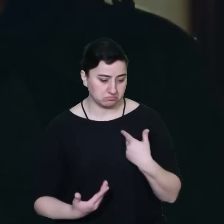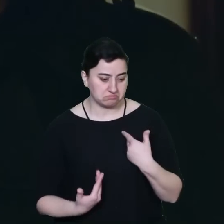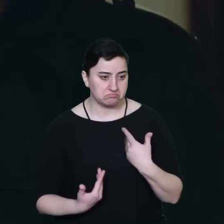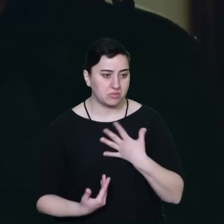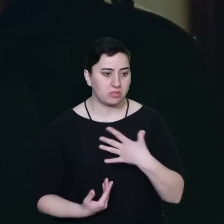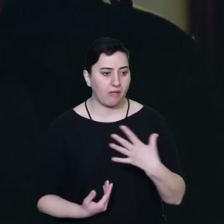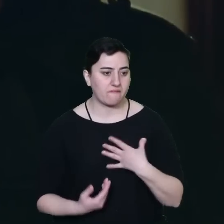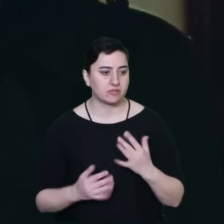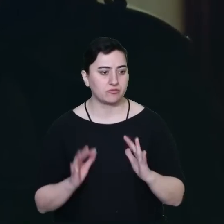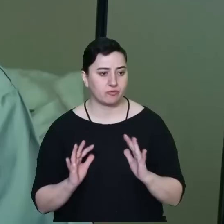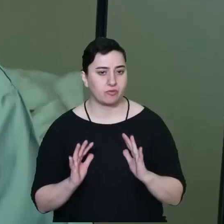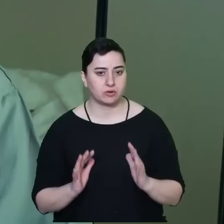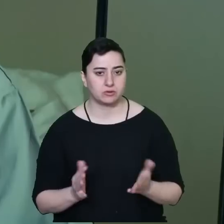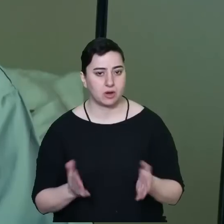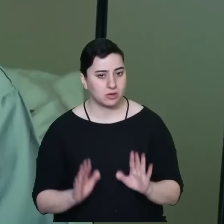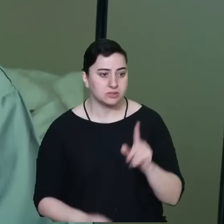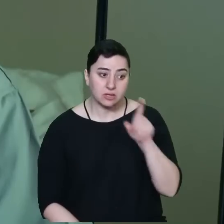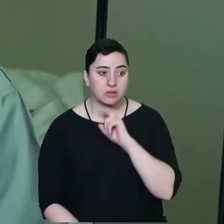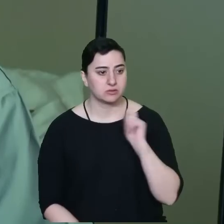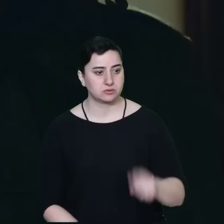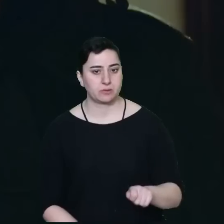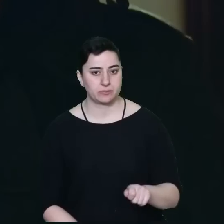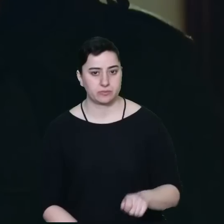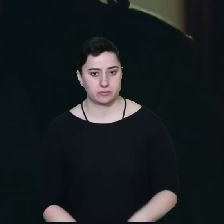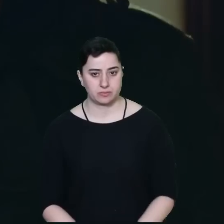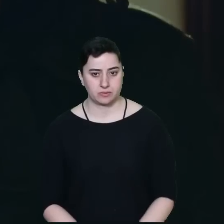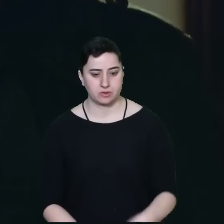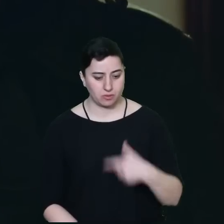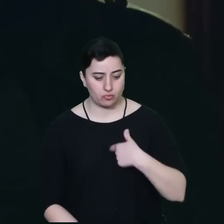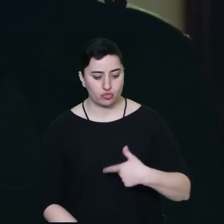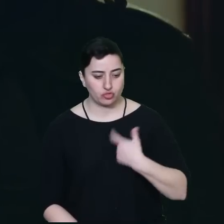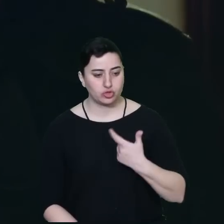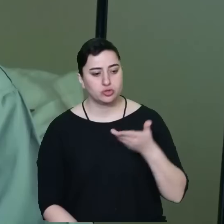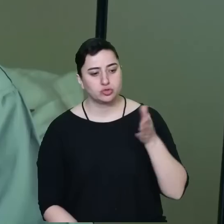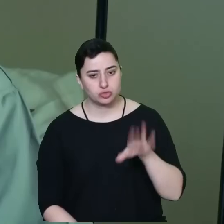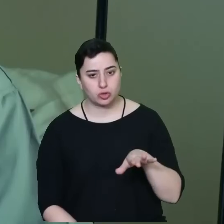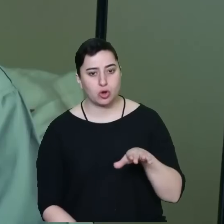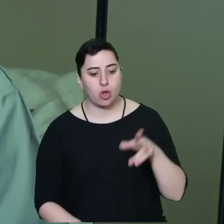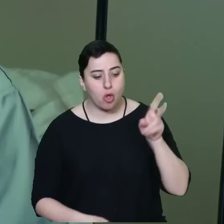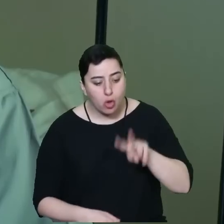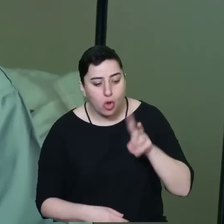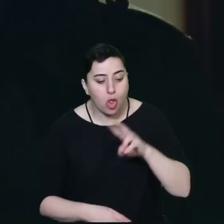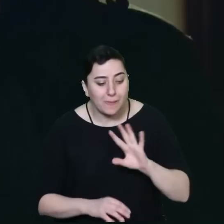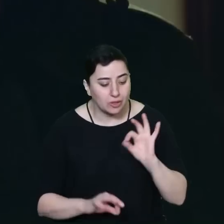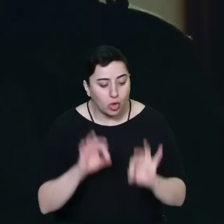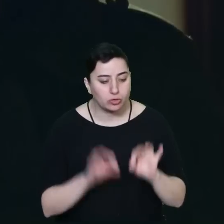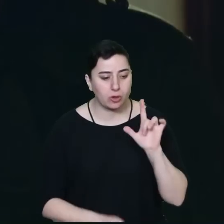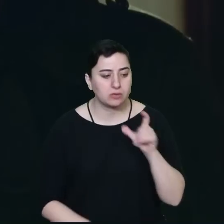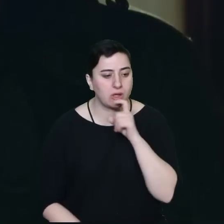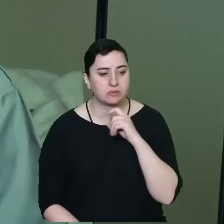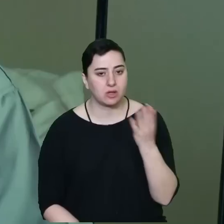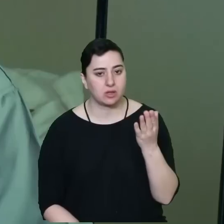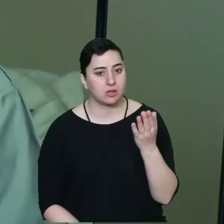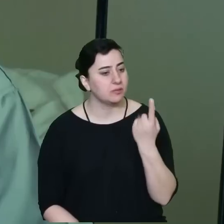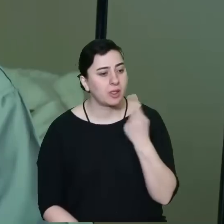alıp verebiliyorum. Yanlış yaptın aslanım. Beni vurduktan sonra ölüp ölmediğimi kontrol etmeliydin.